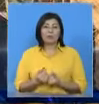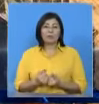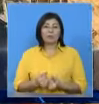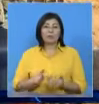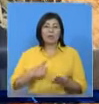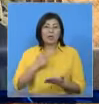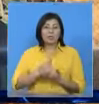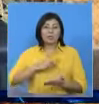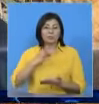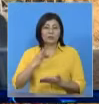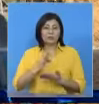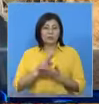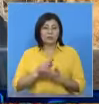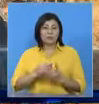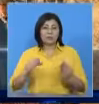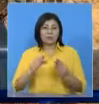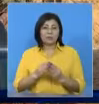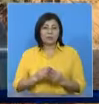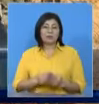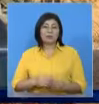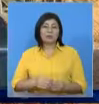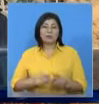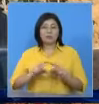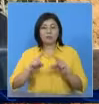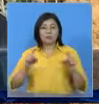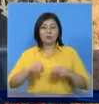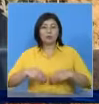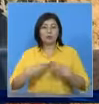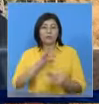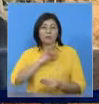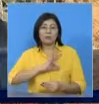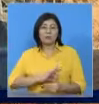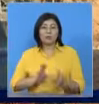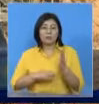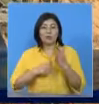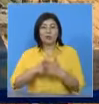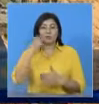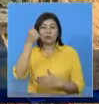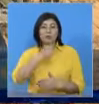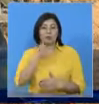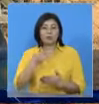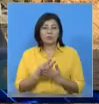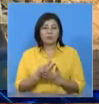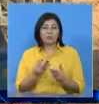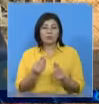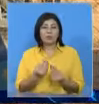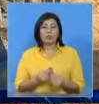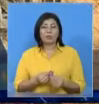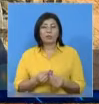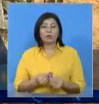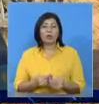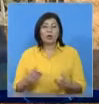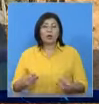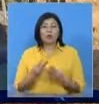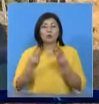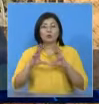мердігерлер құрылысты жыл соңына дейін аяқтап, нысанды қолданысқа бермек. Сонымен бірге Нұр Ақтөбе тұрғын үй алабындағы қазандық маңында мамандандырылған өрт